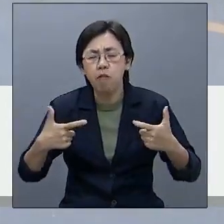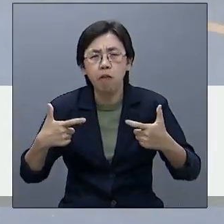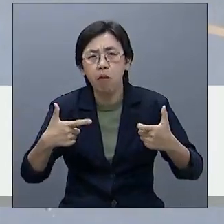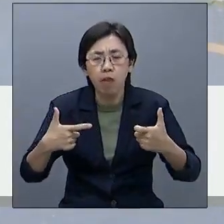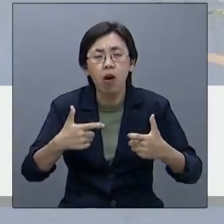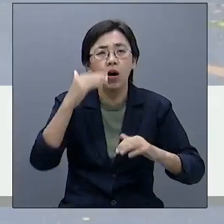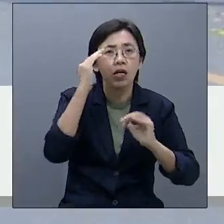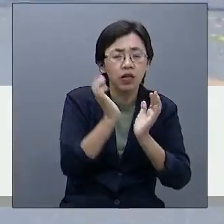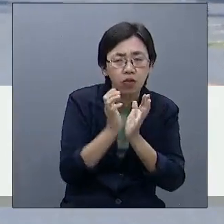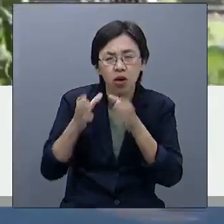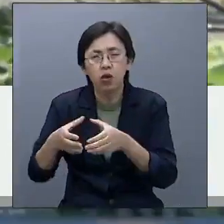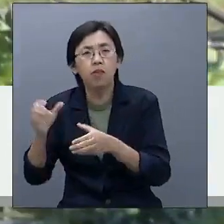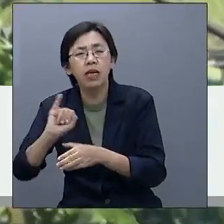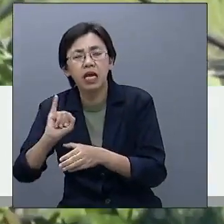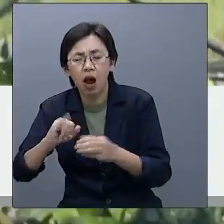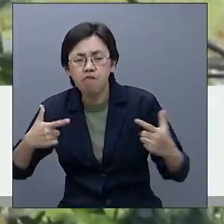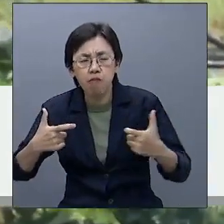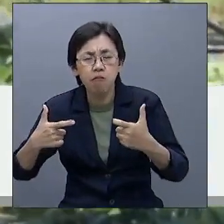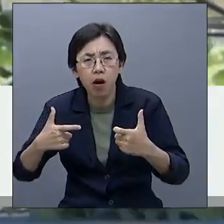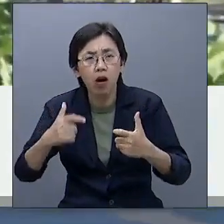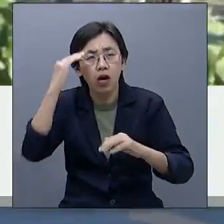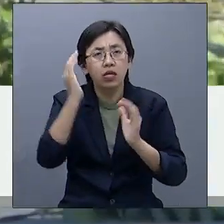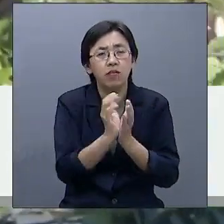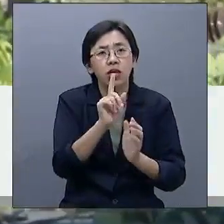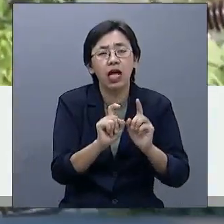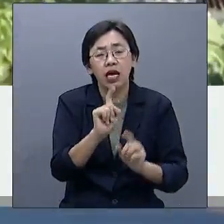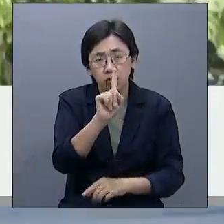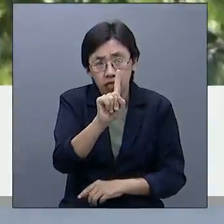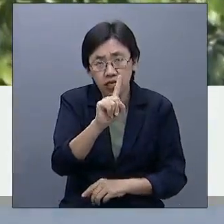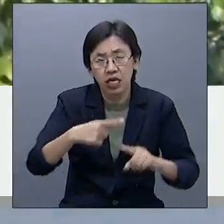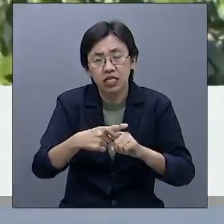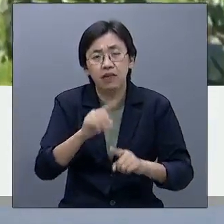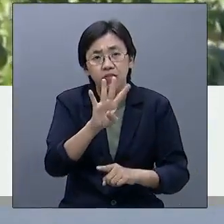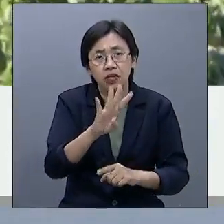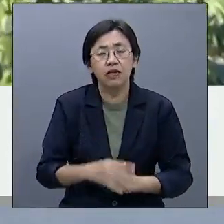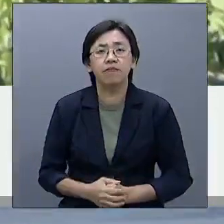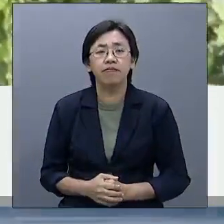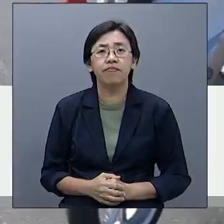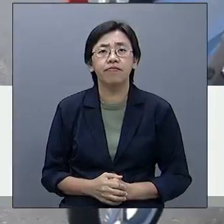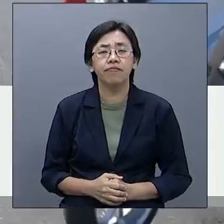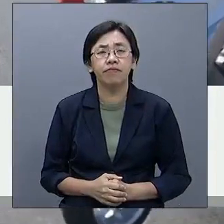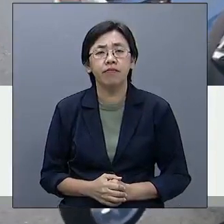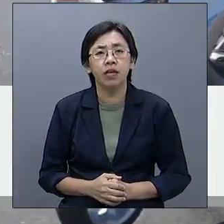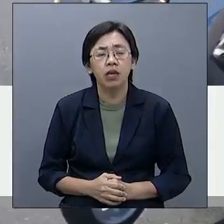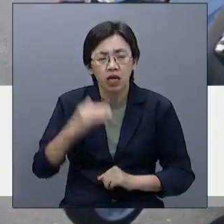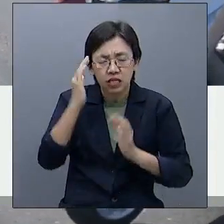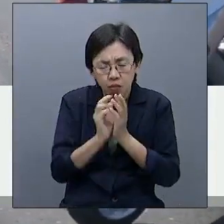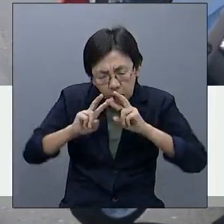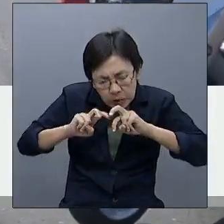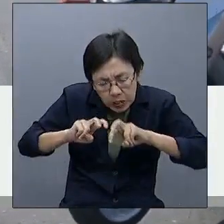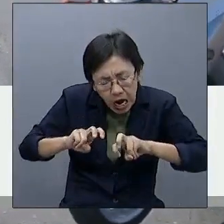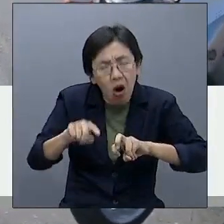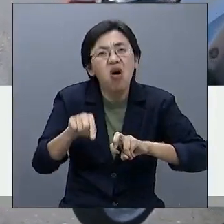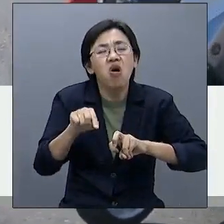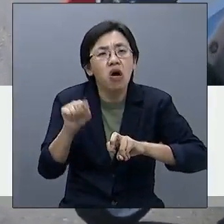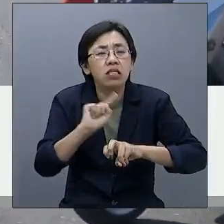เจ้าหน้าที่กับกลุ่มผู้ก่อเหตุทำให้เจ้าหน้าที่เสียชีวิตทันที 1นายบาดเจ็บอีก 4นายการสืบสวนทราบว่าการก่อเหตุครั้งนี้